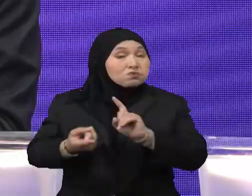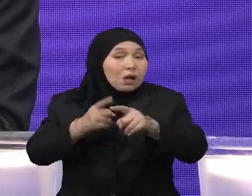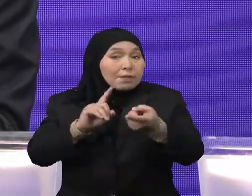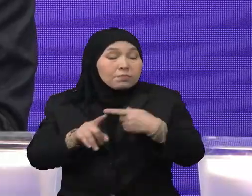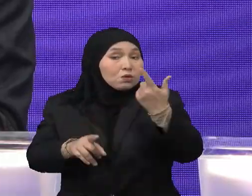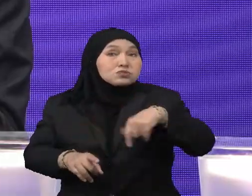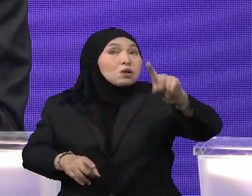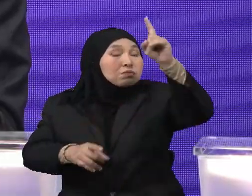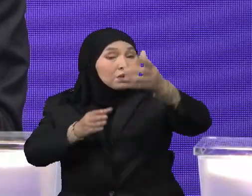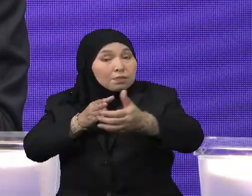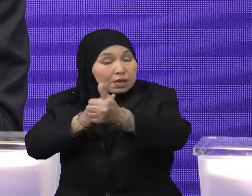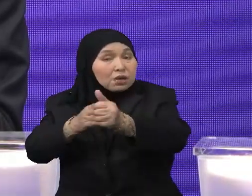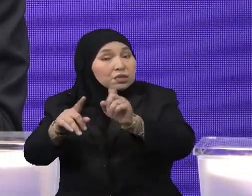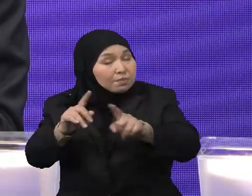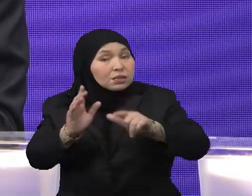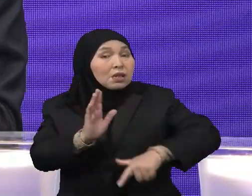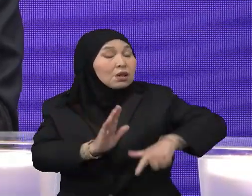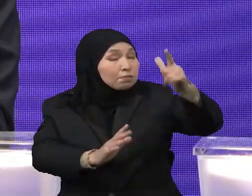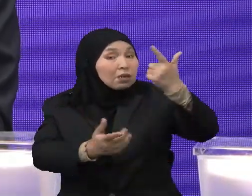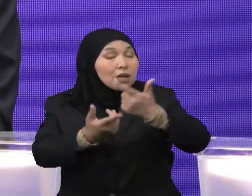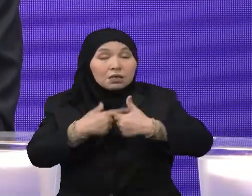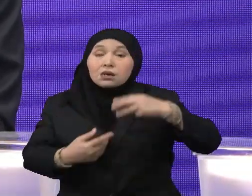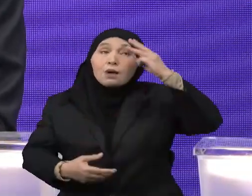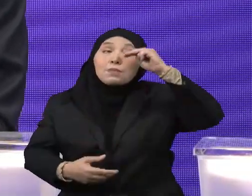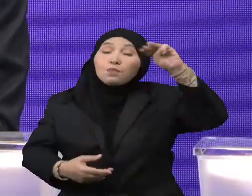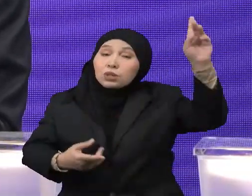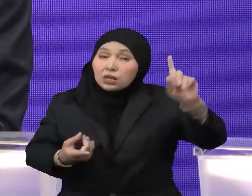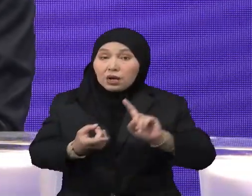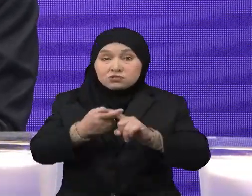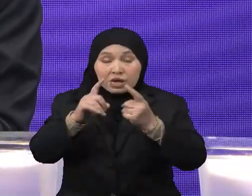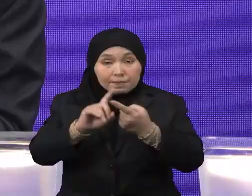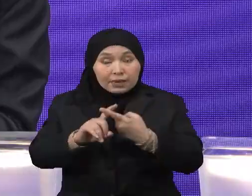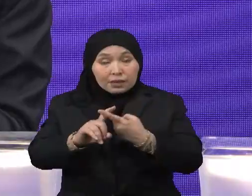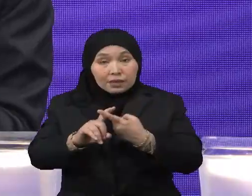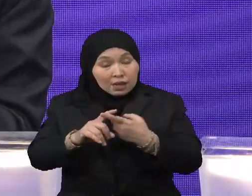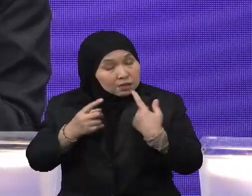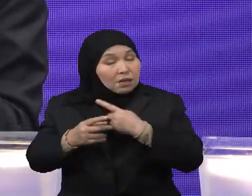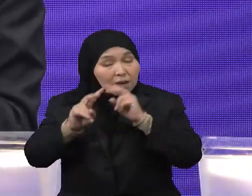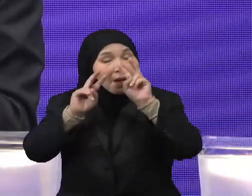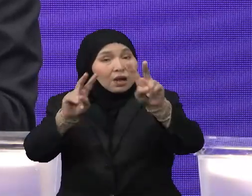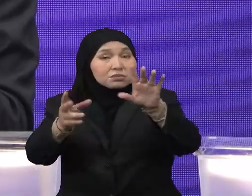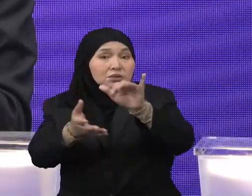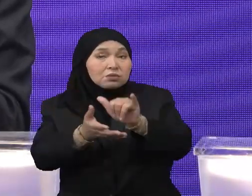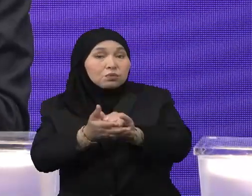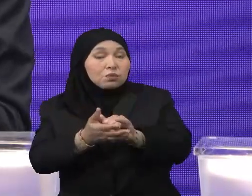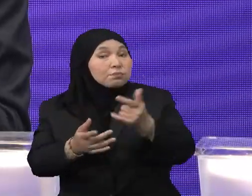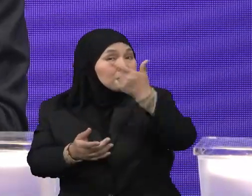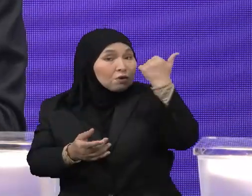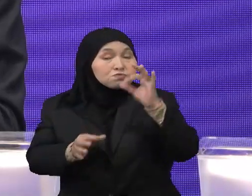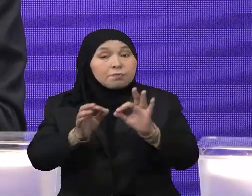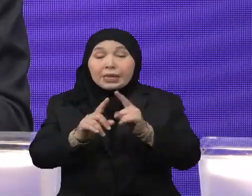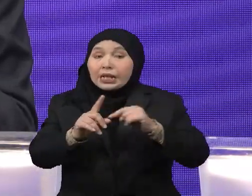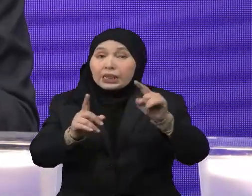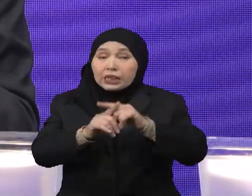memandu dia tetapi ini lebih kepada untuk memuliakan para sahabat kita nampak di situ keren Karena bilamana